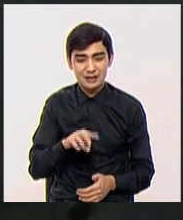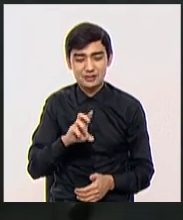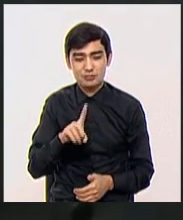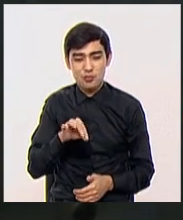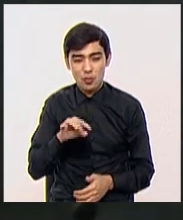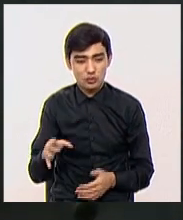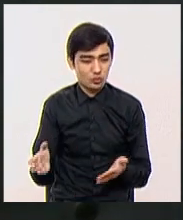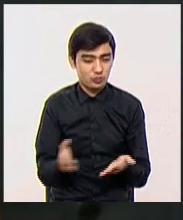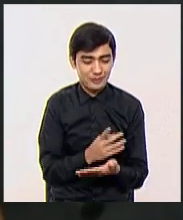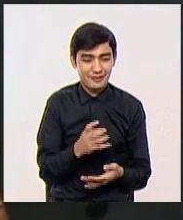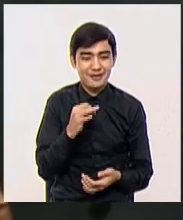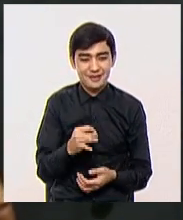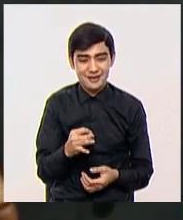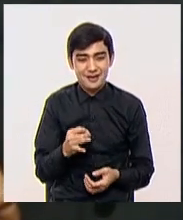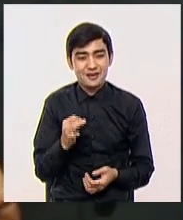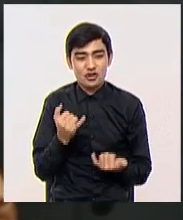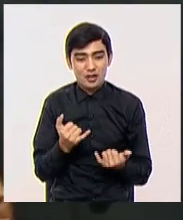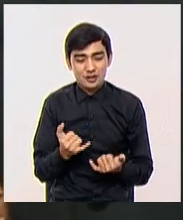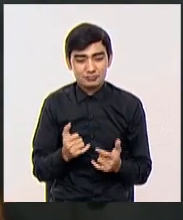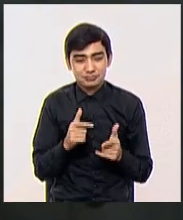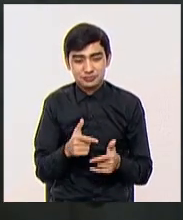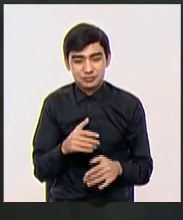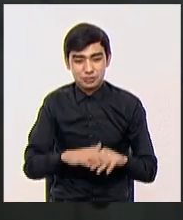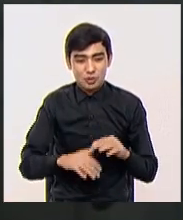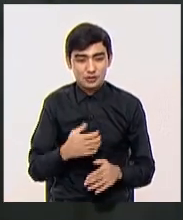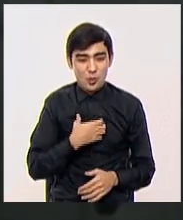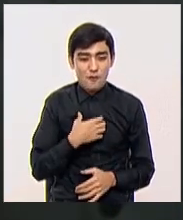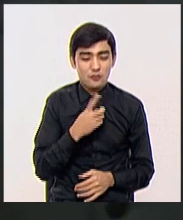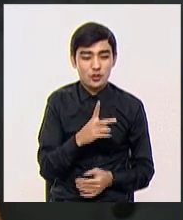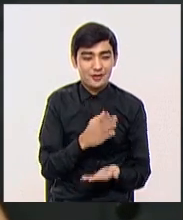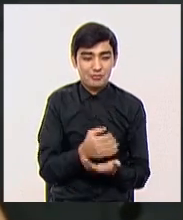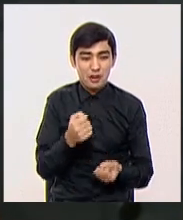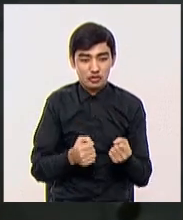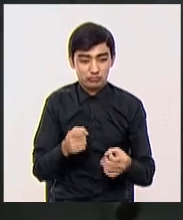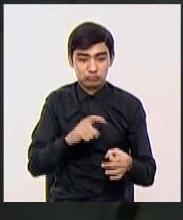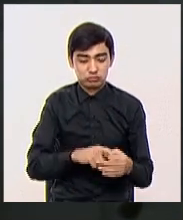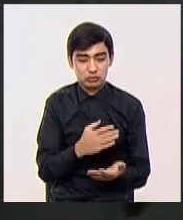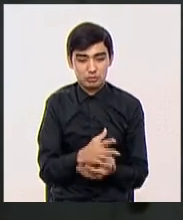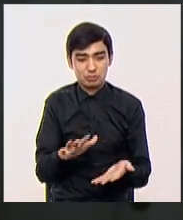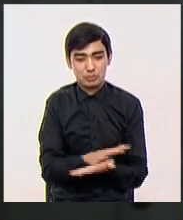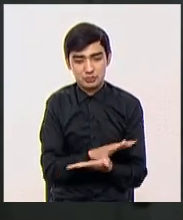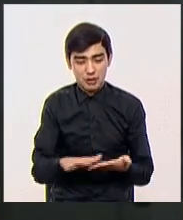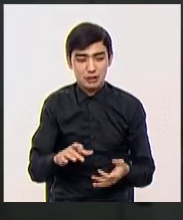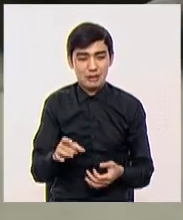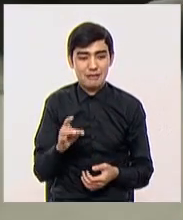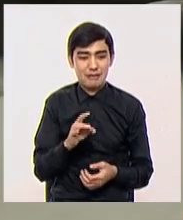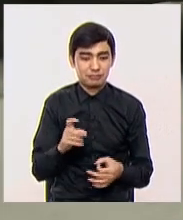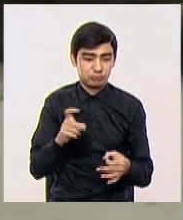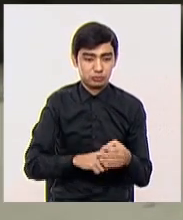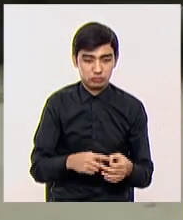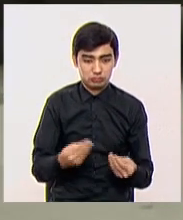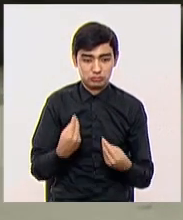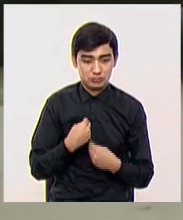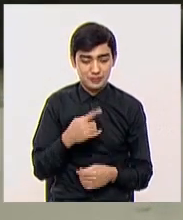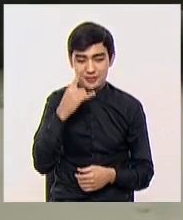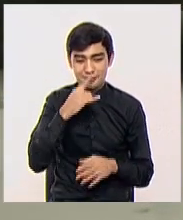кетсін, және де қазір кіріп қолдарында страховкасы бар көліктер бесплатны регистрация жасасын. Қазір